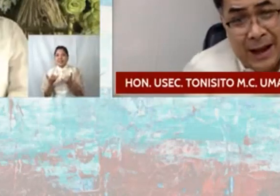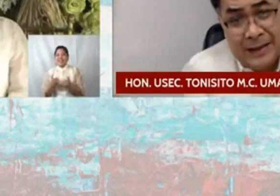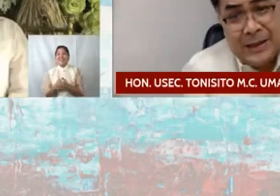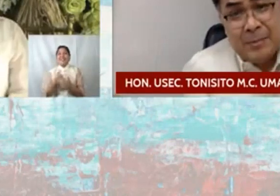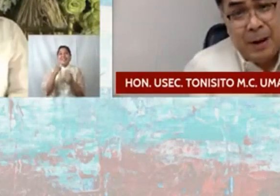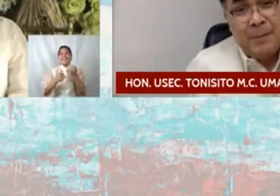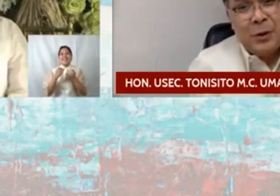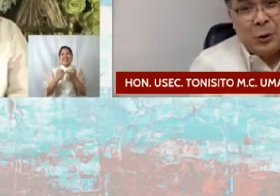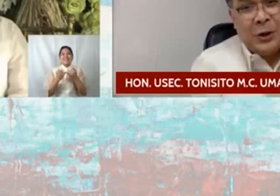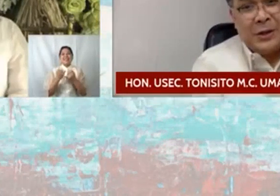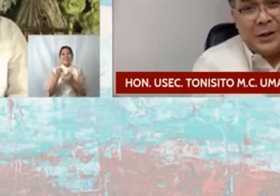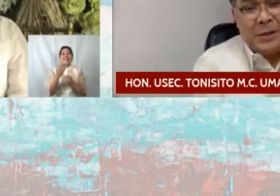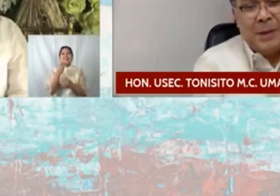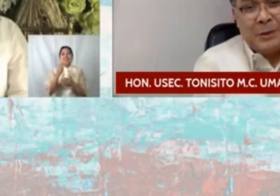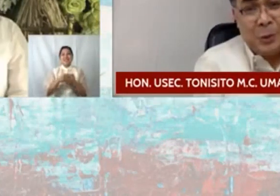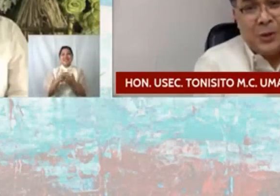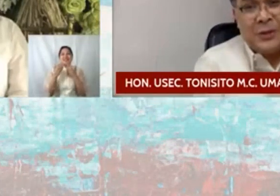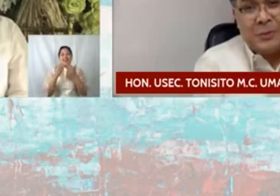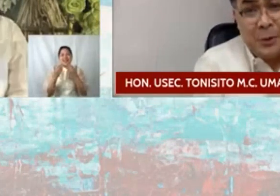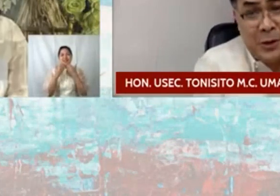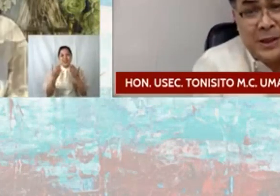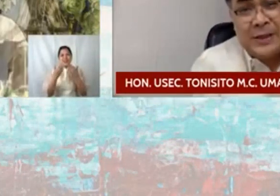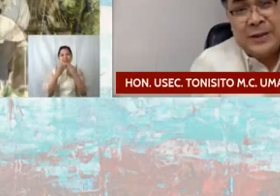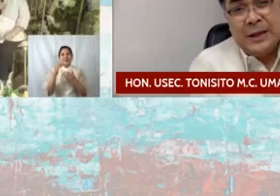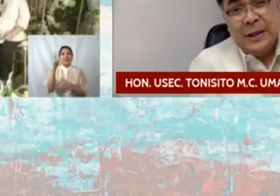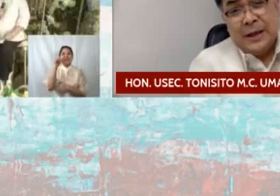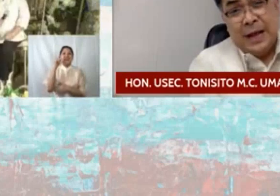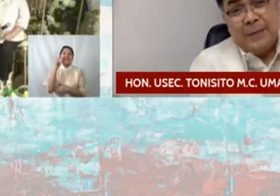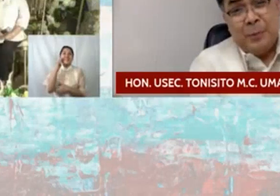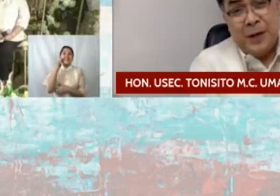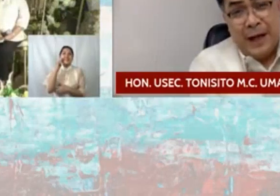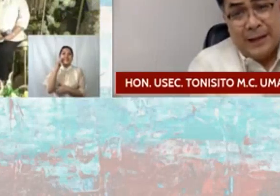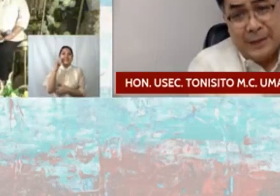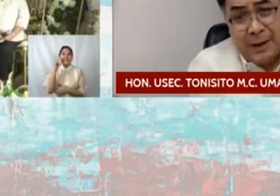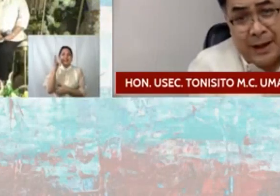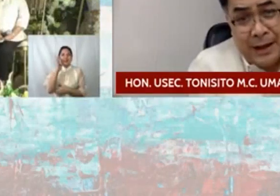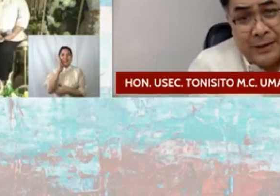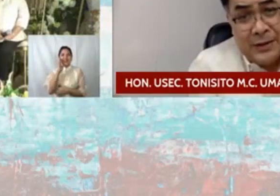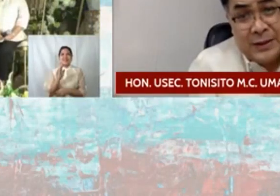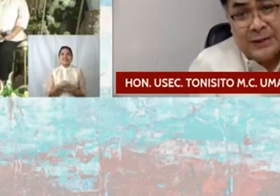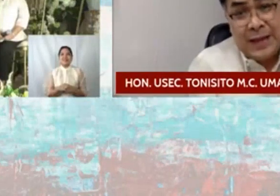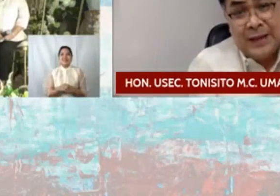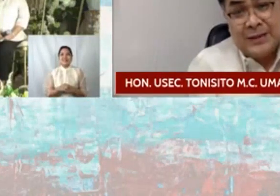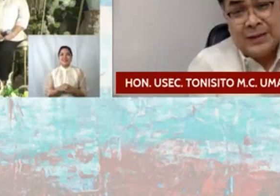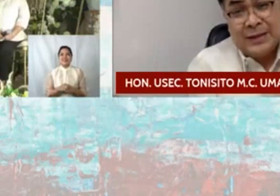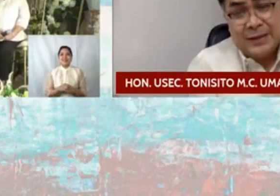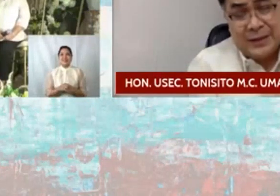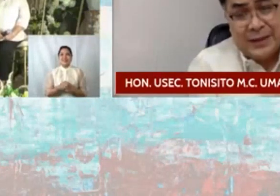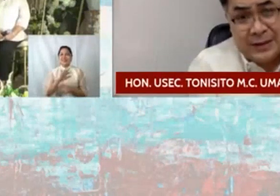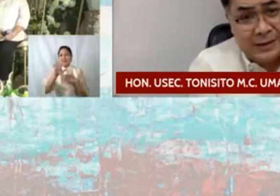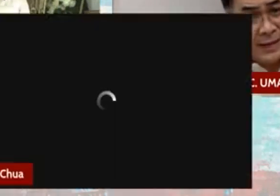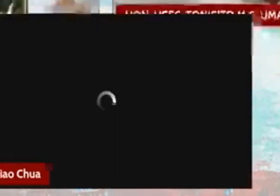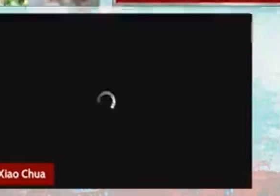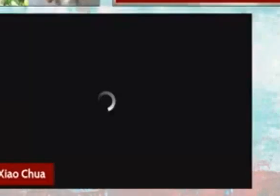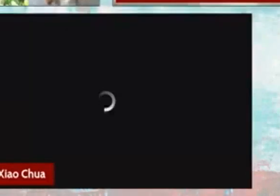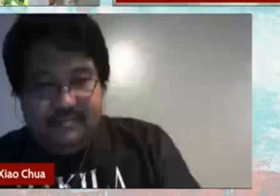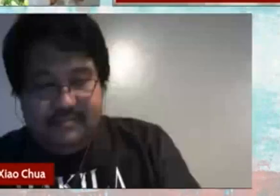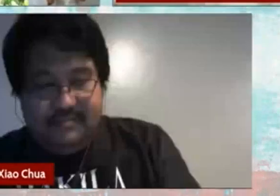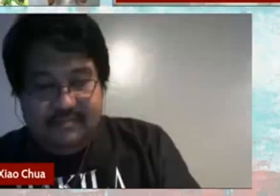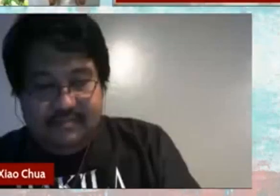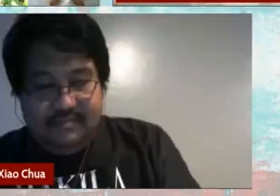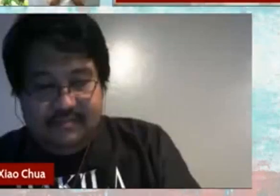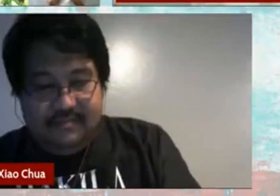ngalan ng ating Ma'am Leonor Liling Magtolis Briones, lahat po ng ating mga undersecretaries at assistant